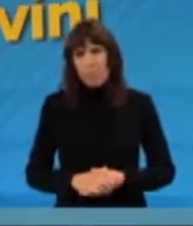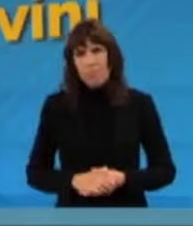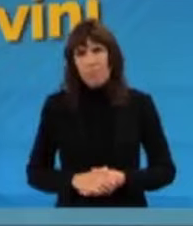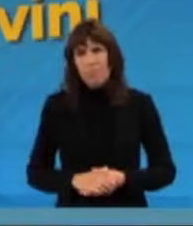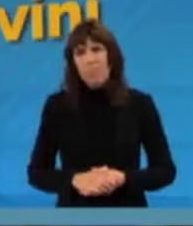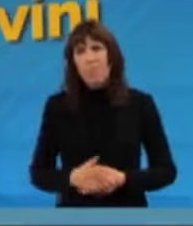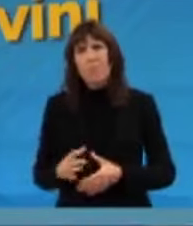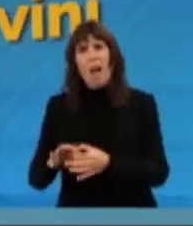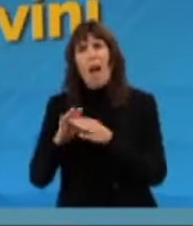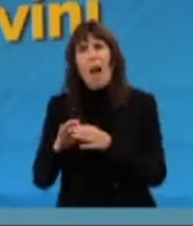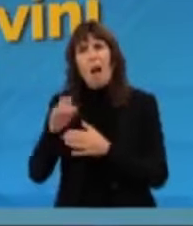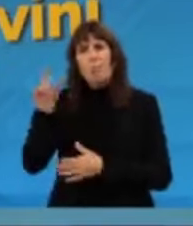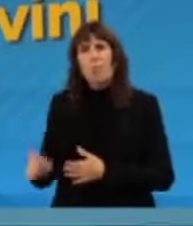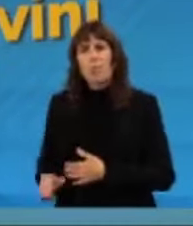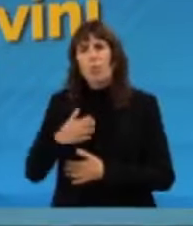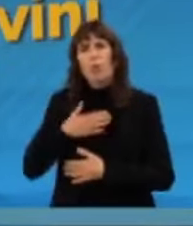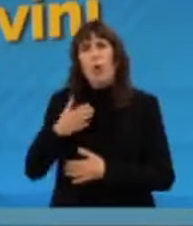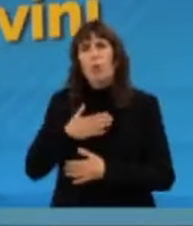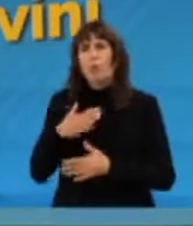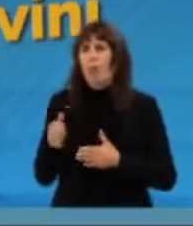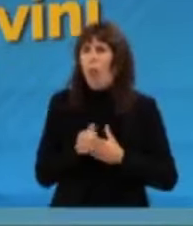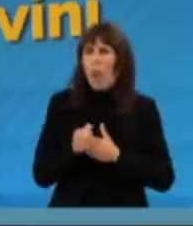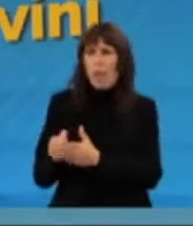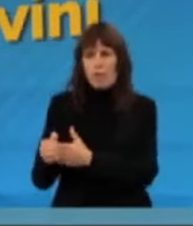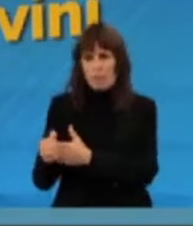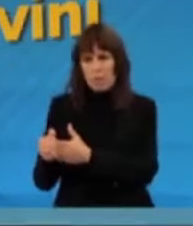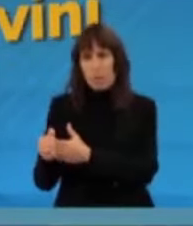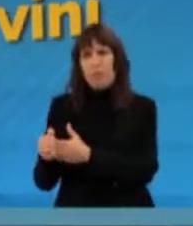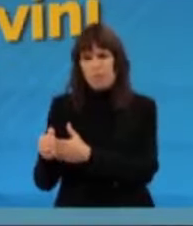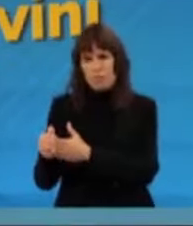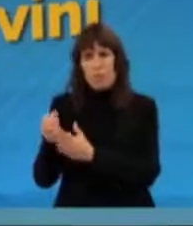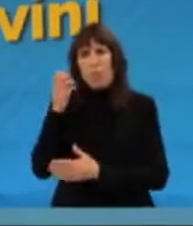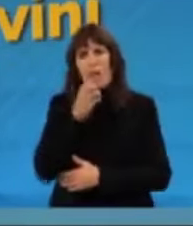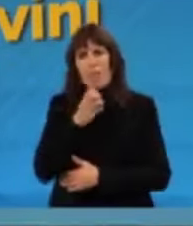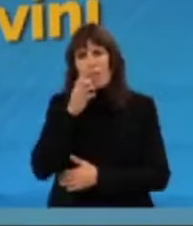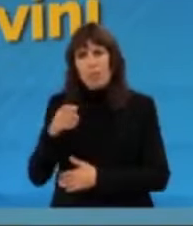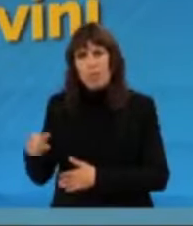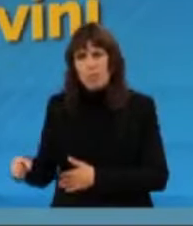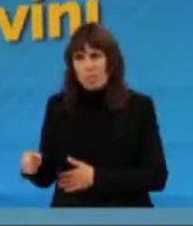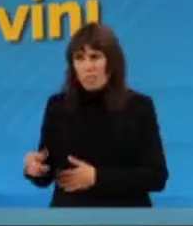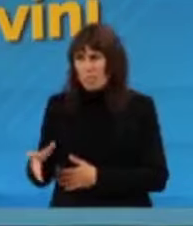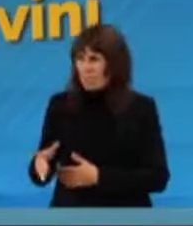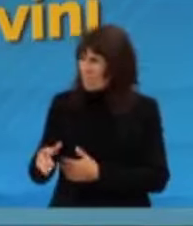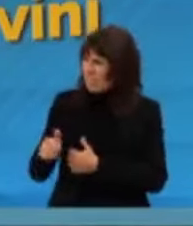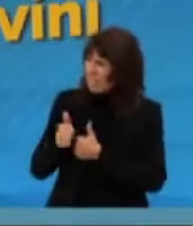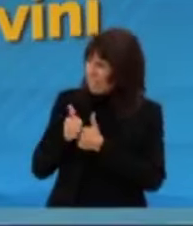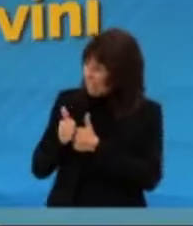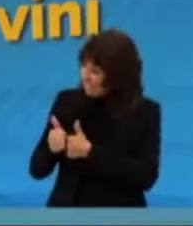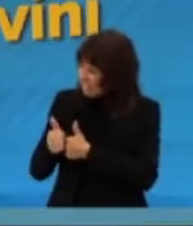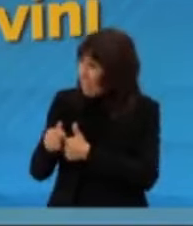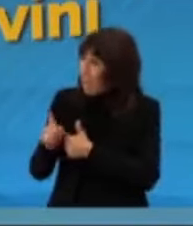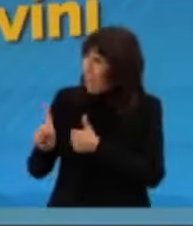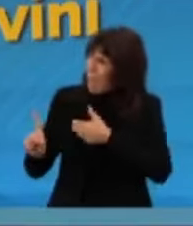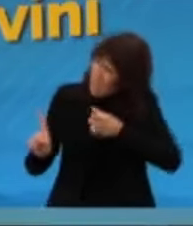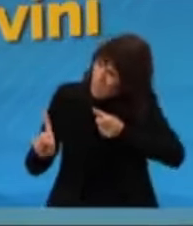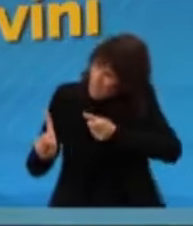Salvini, il leader Matteo Salvini, sta perseguito aqui neste país. È perseguitato nel suo proprio paese.